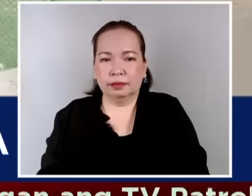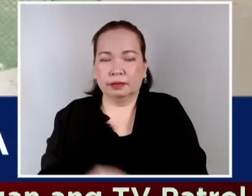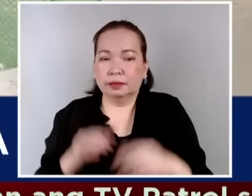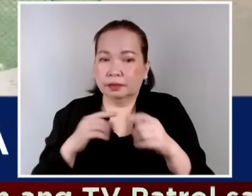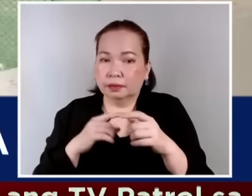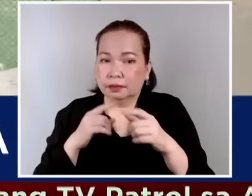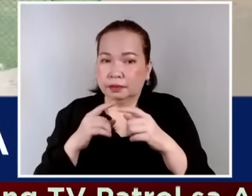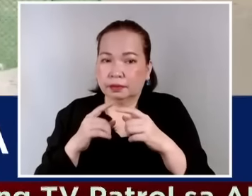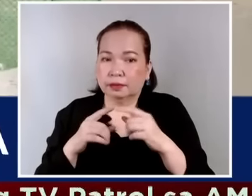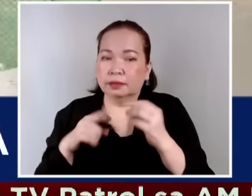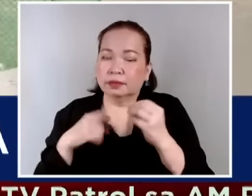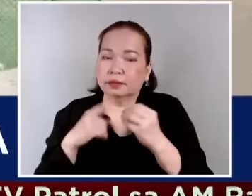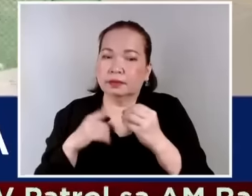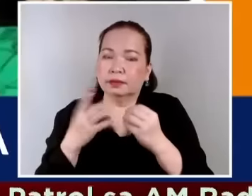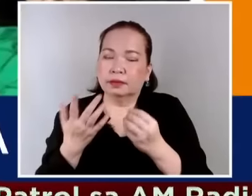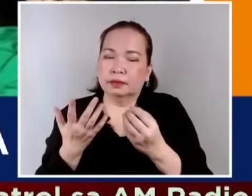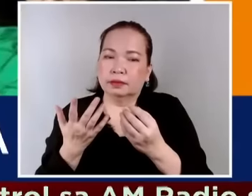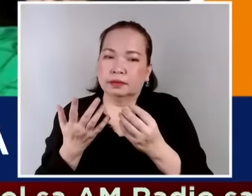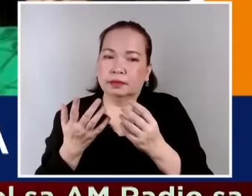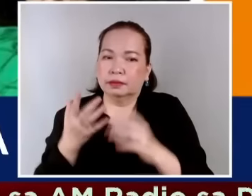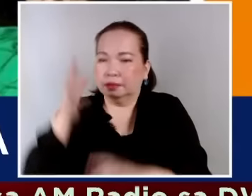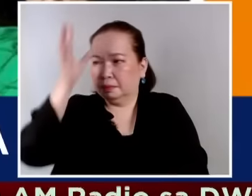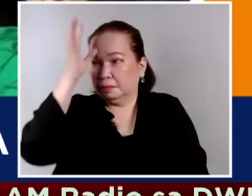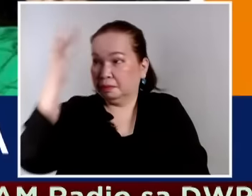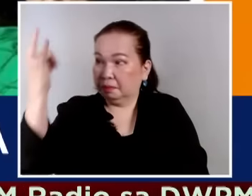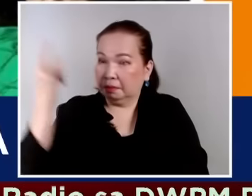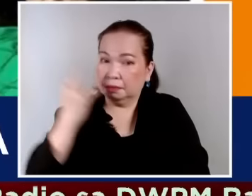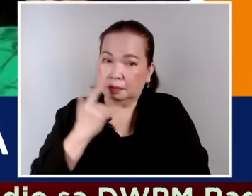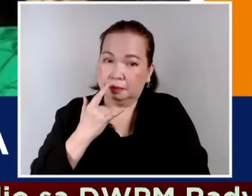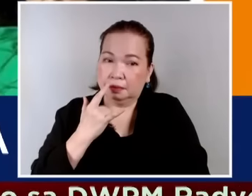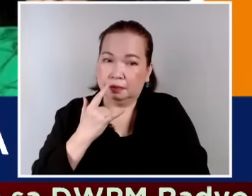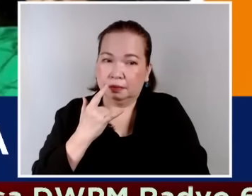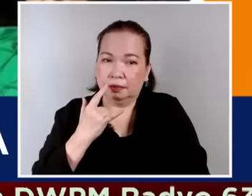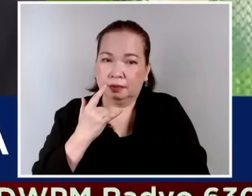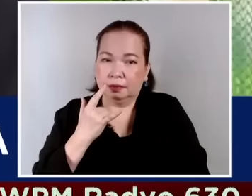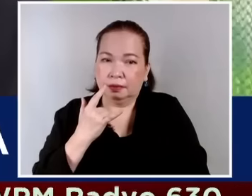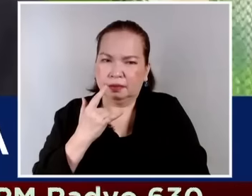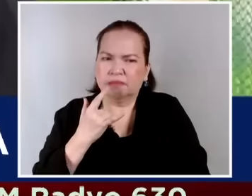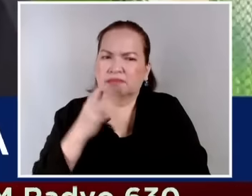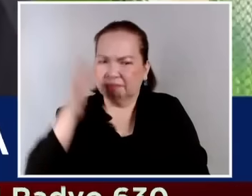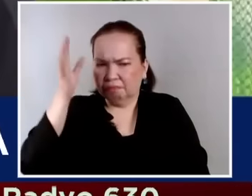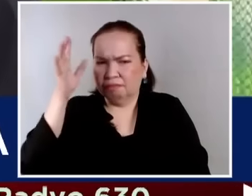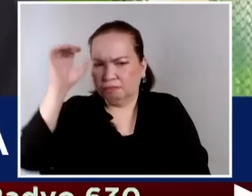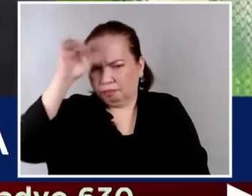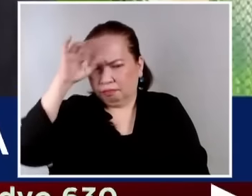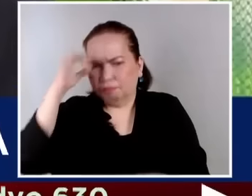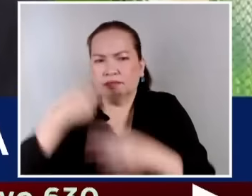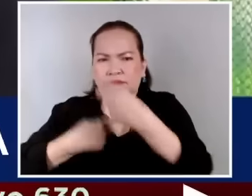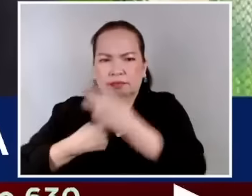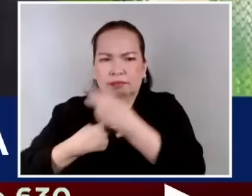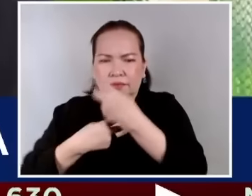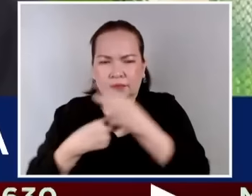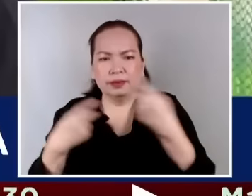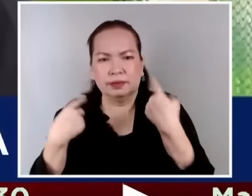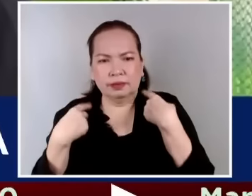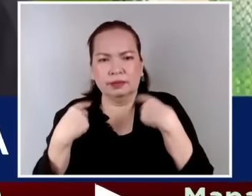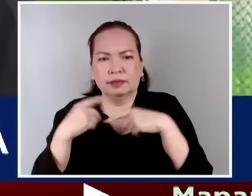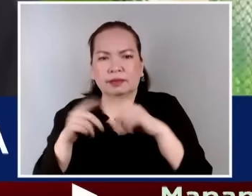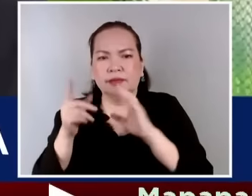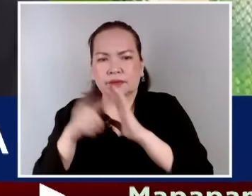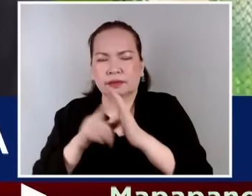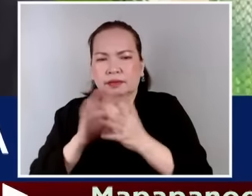pagmamahal naman ng isang tatay, hindi naman nagkulang yung lolo ko. Pero siyempre, abang tumatanda ako, gusto